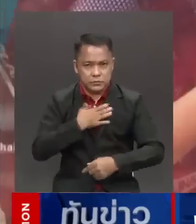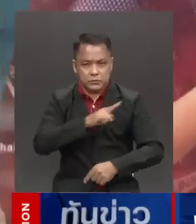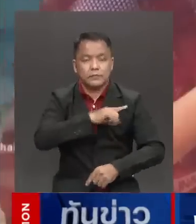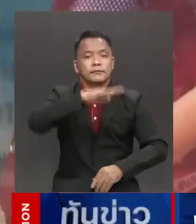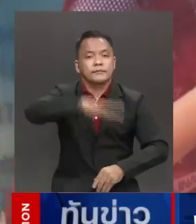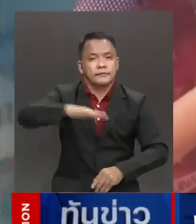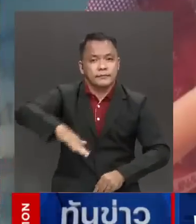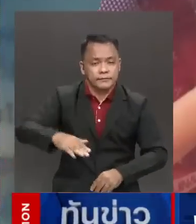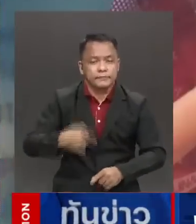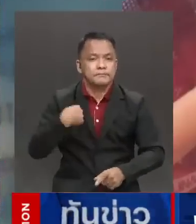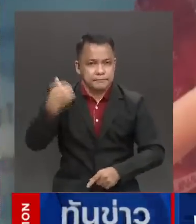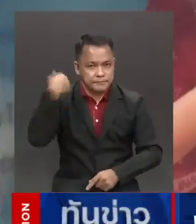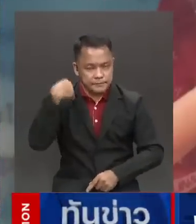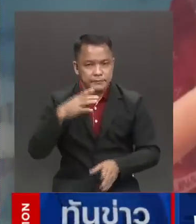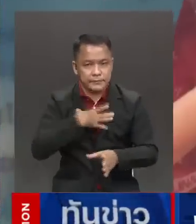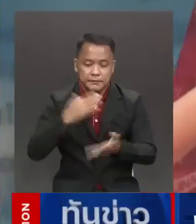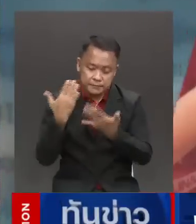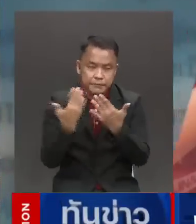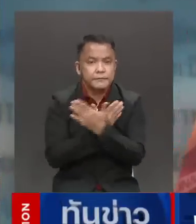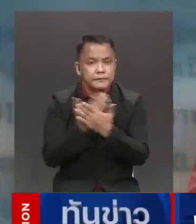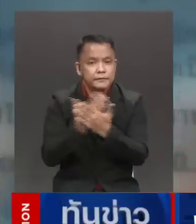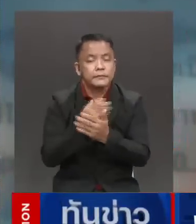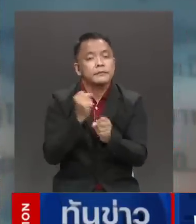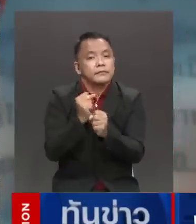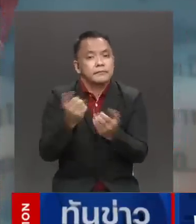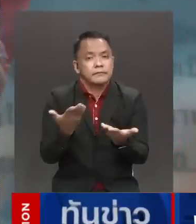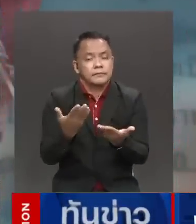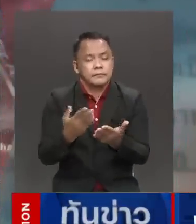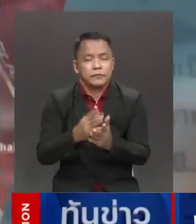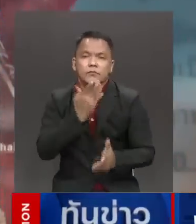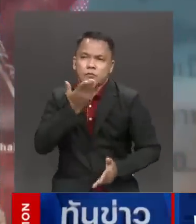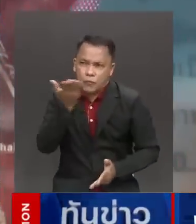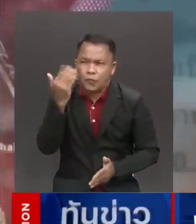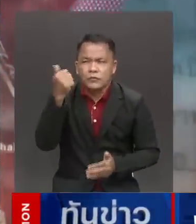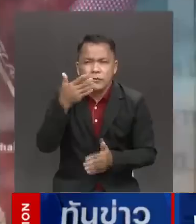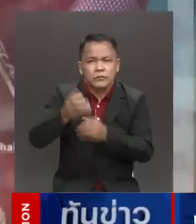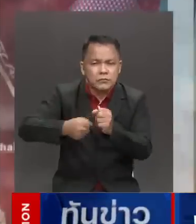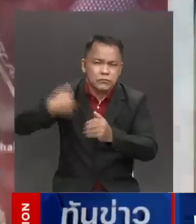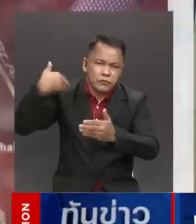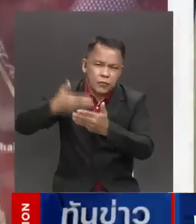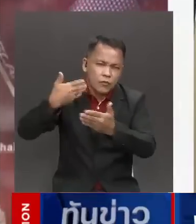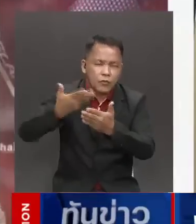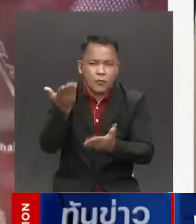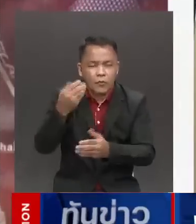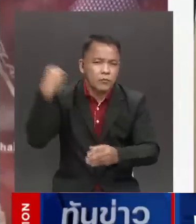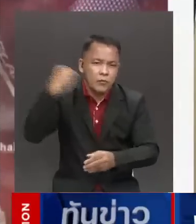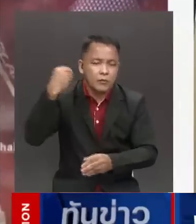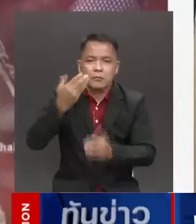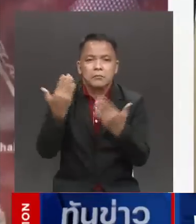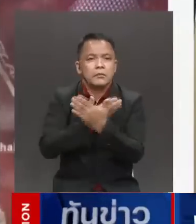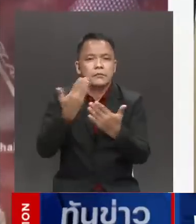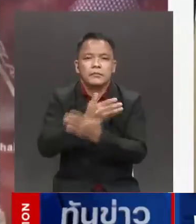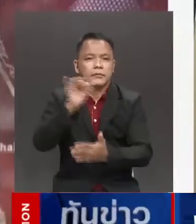เด็กมีถ้าอยากจะเปลี่ยนแปลงบ้างจะทำยังไงการร้องขอดีๆหลายสิบปีผ่านมาก็ปรากฏชัดเจนแล้วว่ามันไม่เปลี่ยน